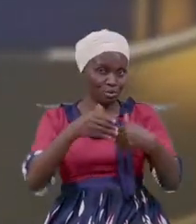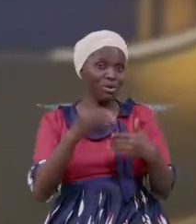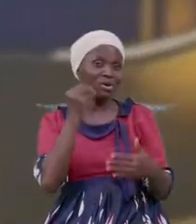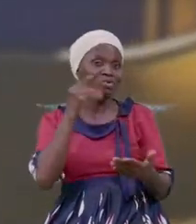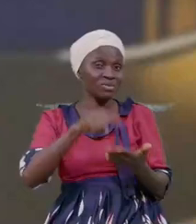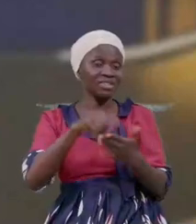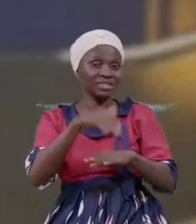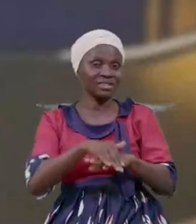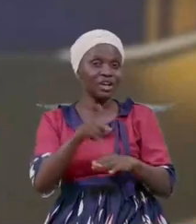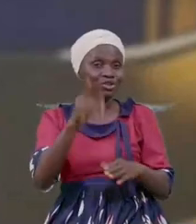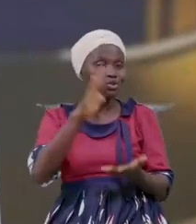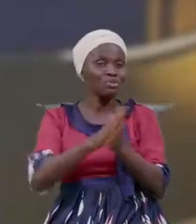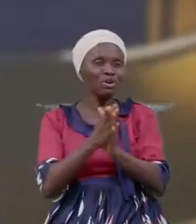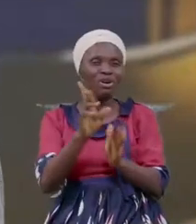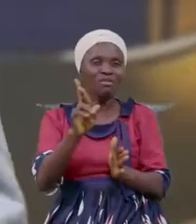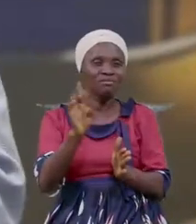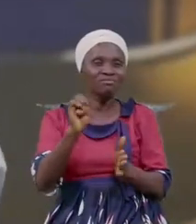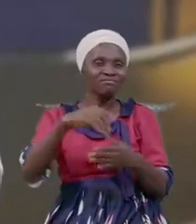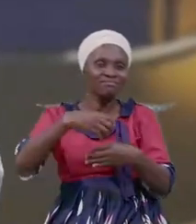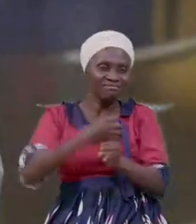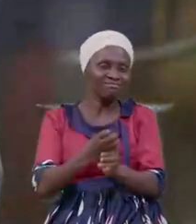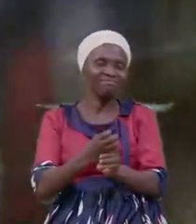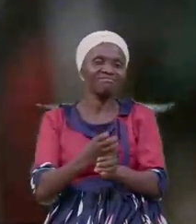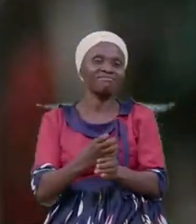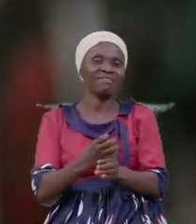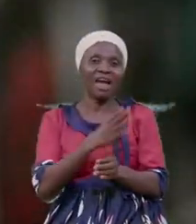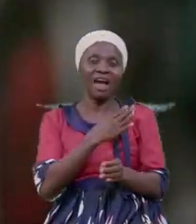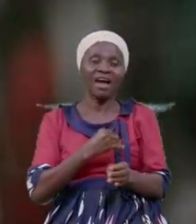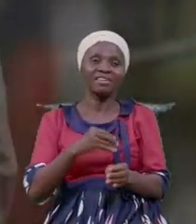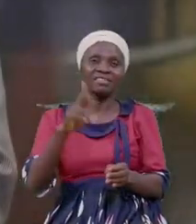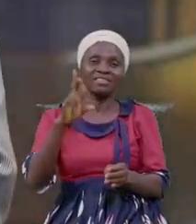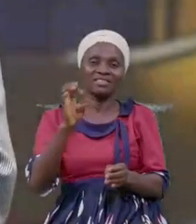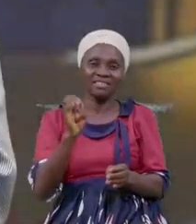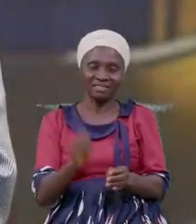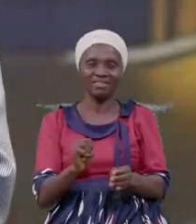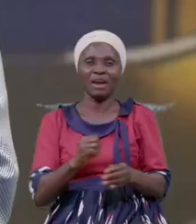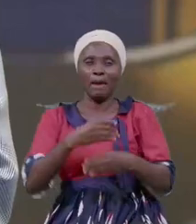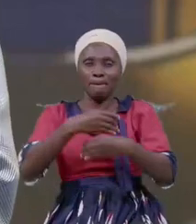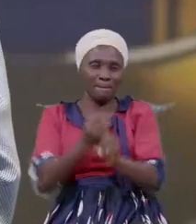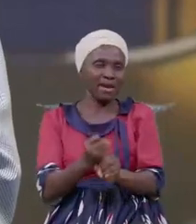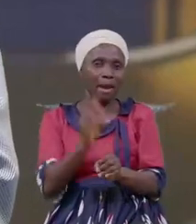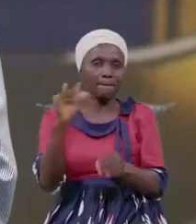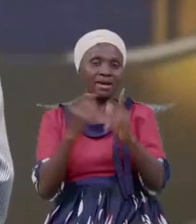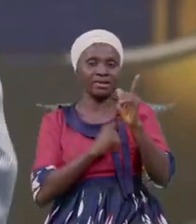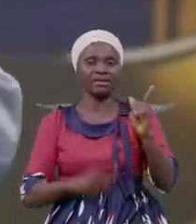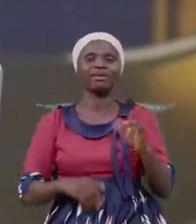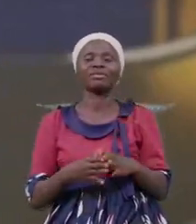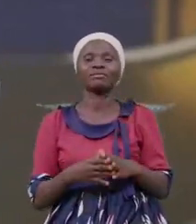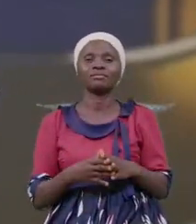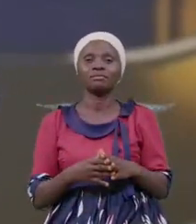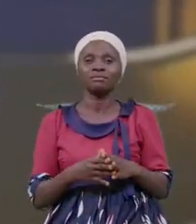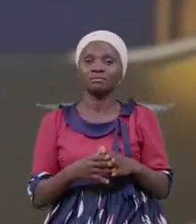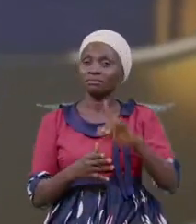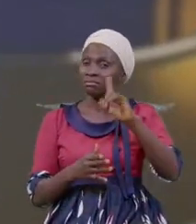reformé raffiné par le Seigneur est-ce que tu vas lui donner la chance de le faire ce